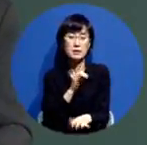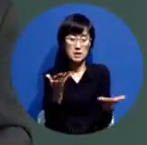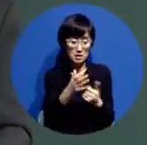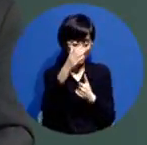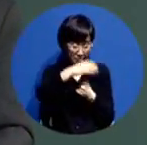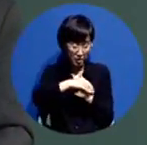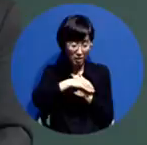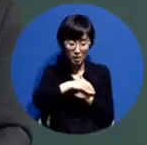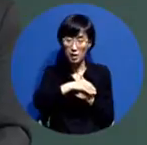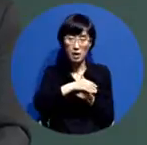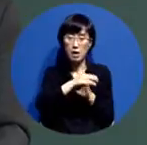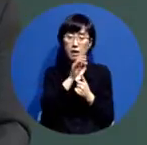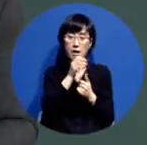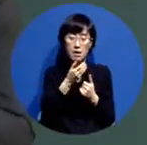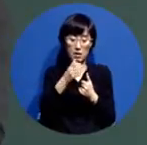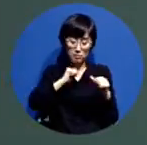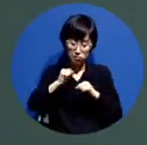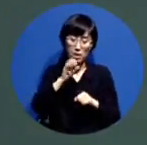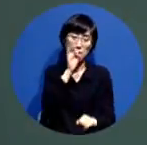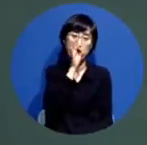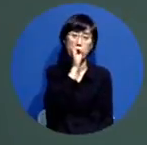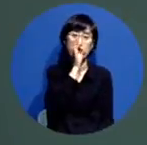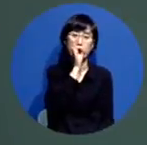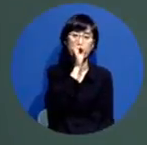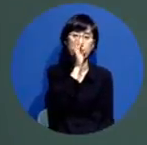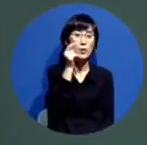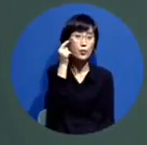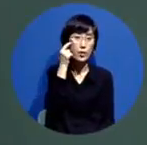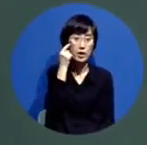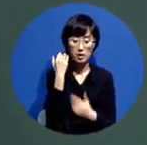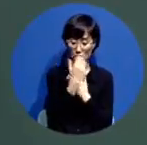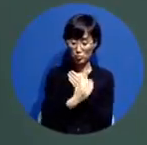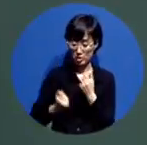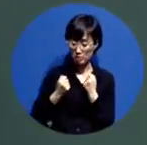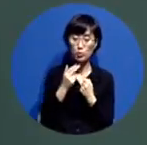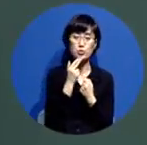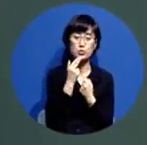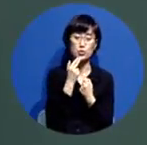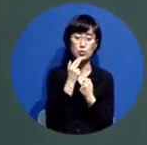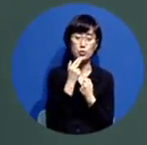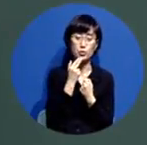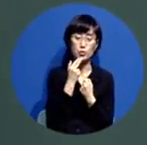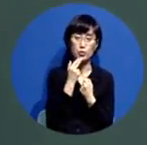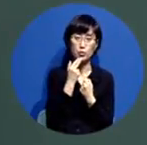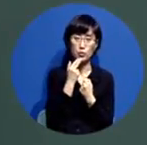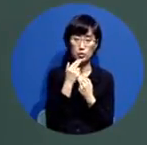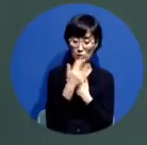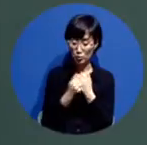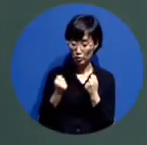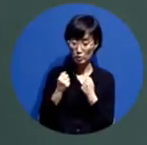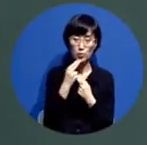못합니다. 你想做什么也是做不到. 이게 딸리니까 이 힘으로 가야 되거든요.